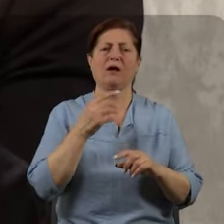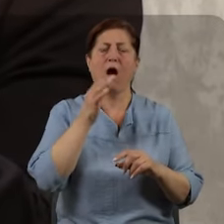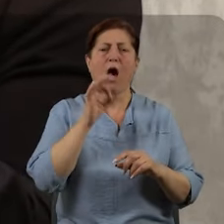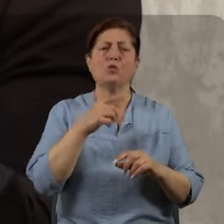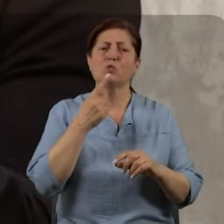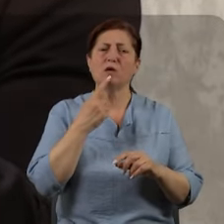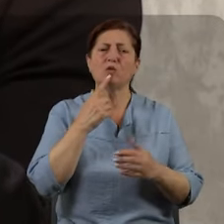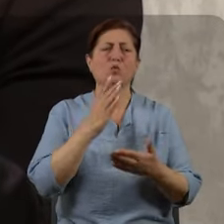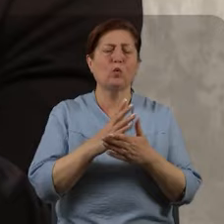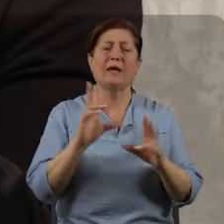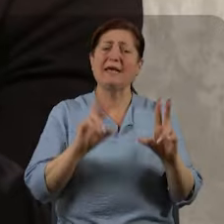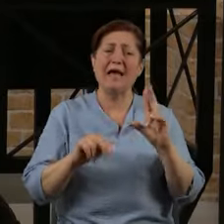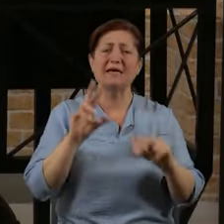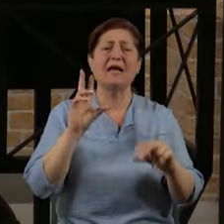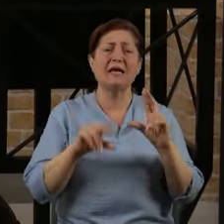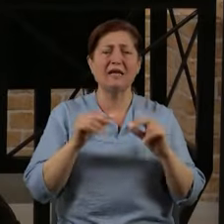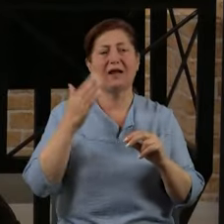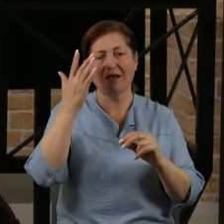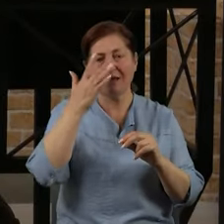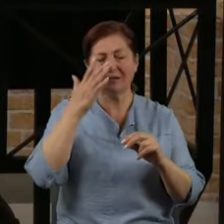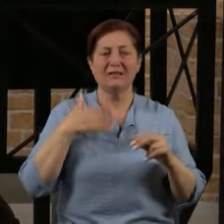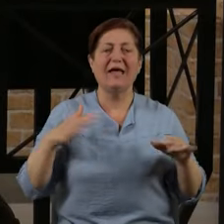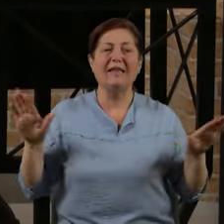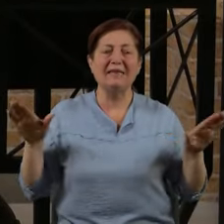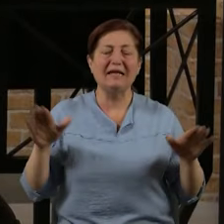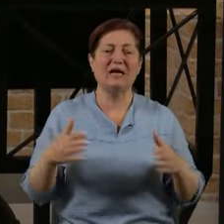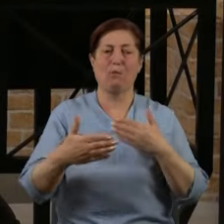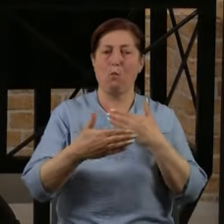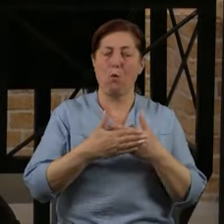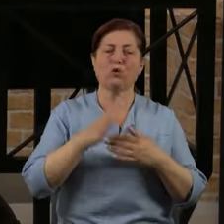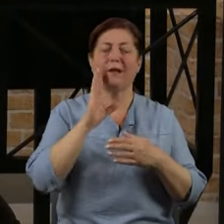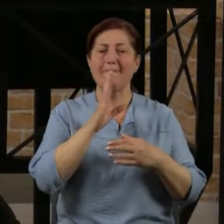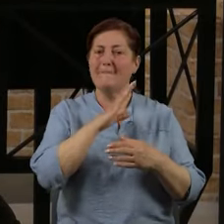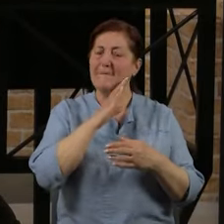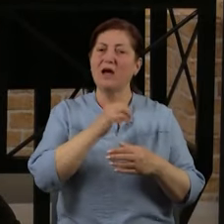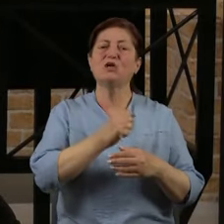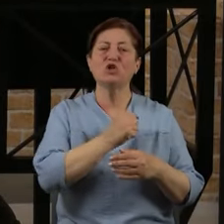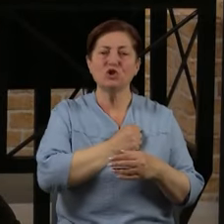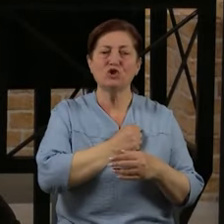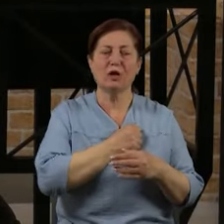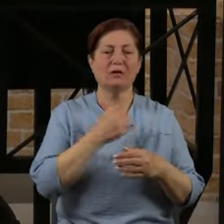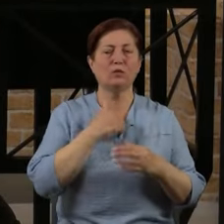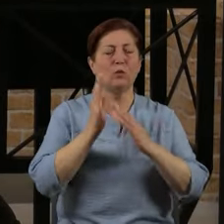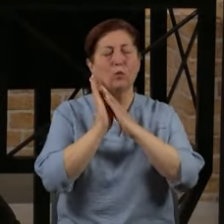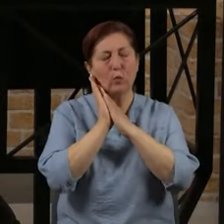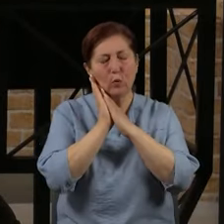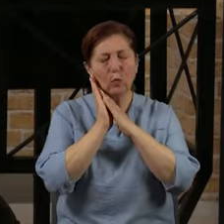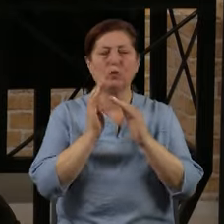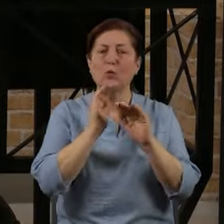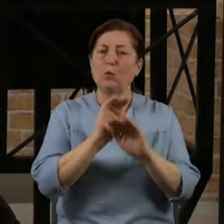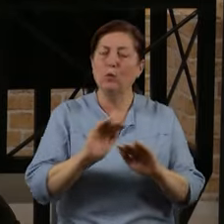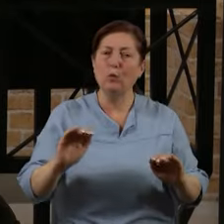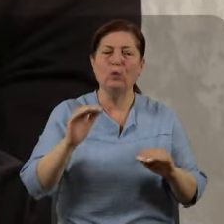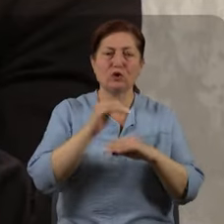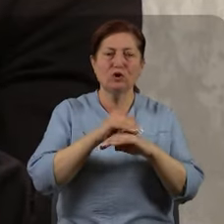երնեք երազ լինեմ թռնի մոտը, Մայրիկ ջան, ցայլ Շահազիզն է։ Երբ քունդ գա, լուր գիշերով հոգիդ գրկեմ,